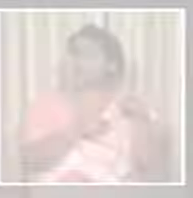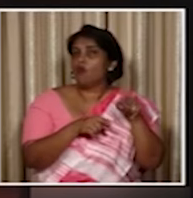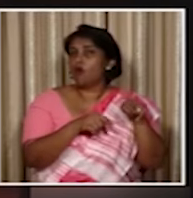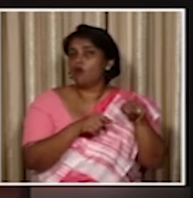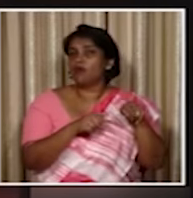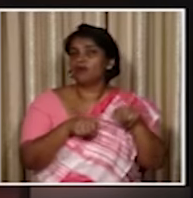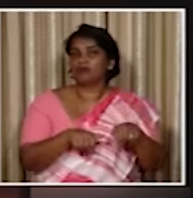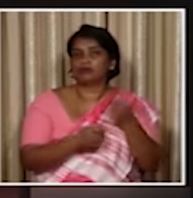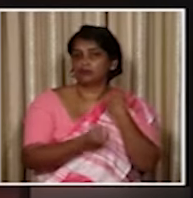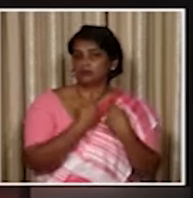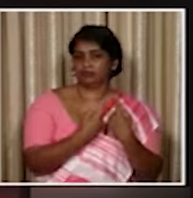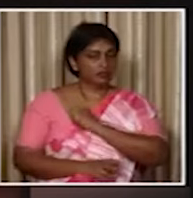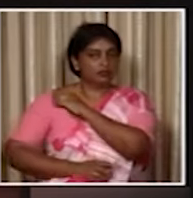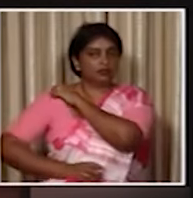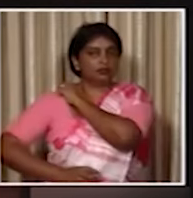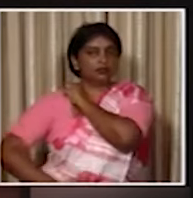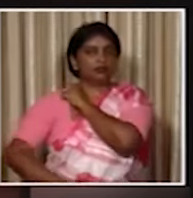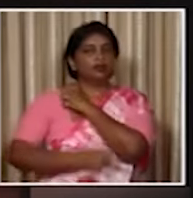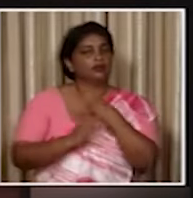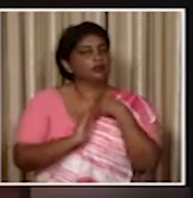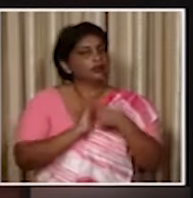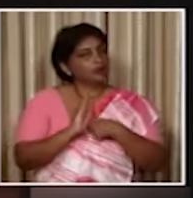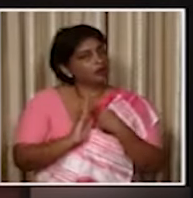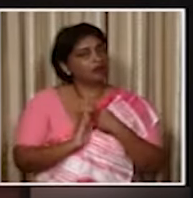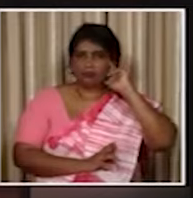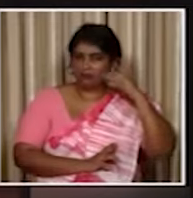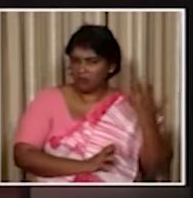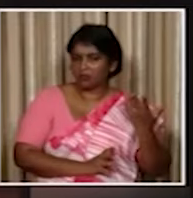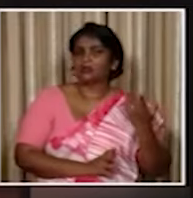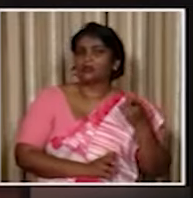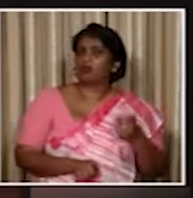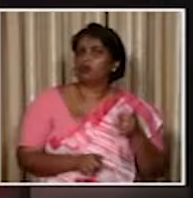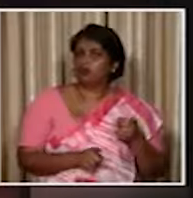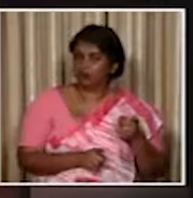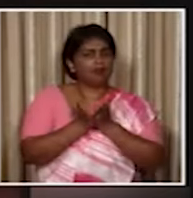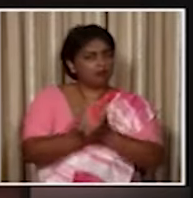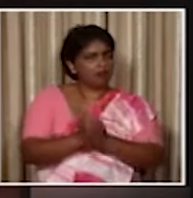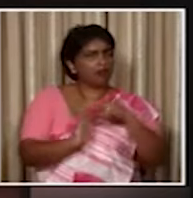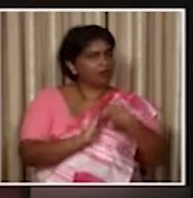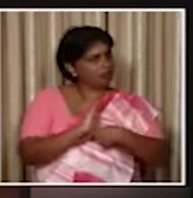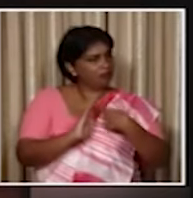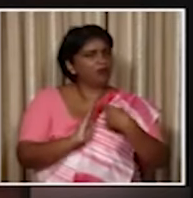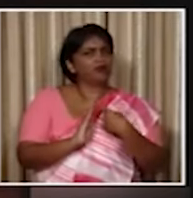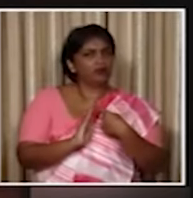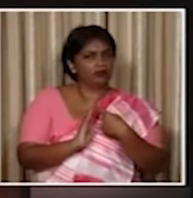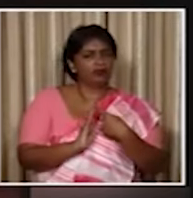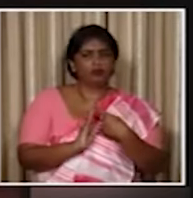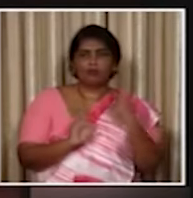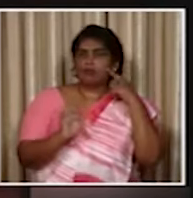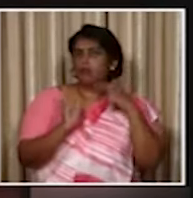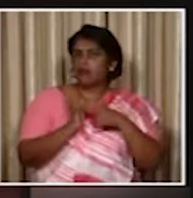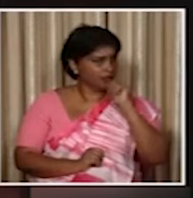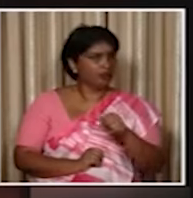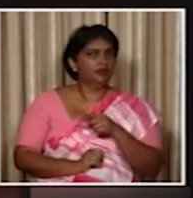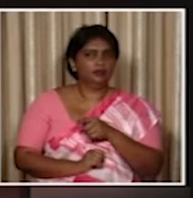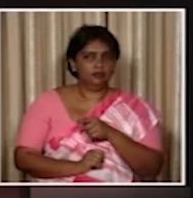තවමත් විශ්ලේෂණය කරමින් සිටිනවා. අපේ රටේ කවුරුත් නොදැන මෙහෙම බහණ්ඩ අපේ රට ඩෙස්ටිනේෂන් එක හැටියට කරලා